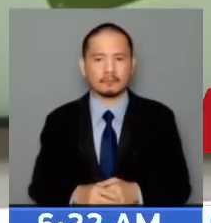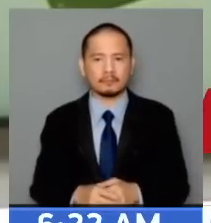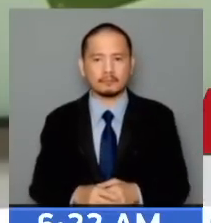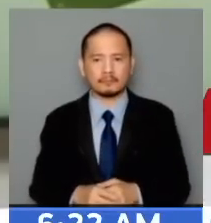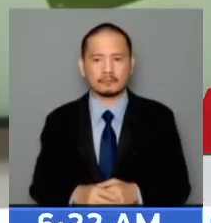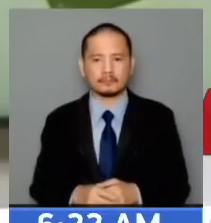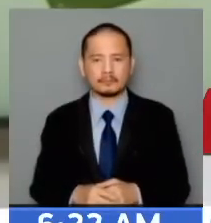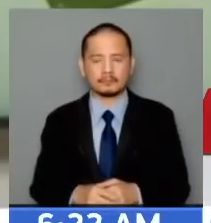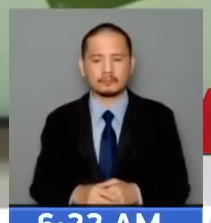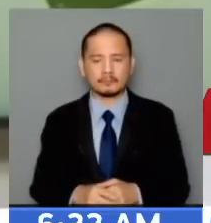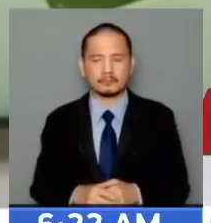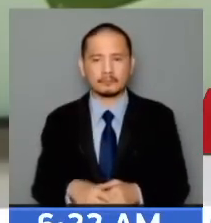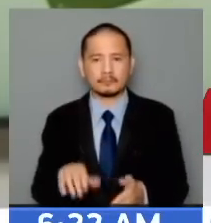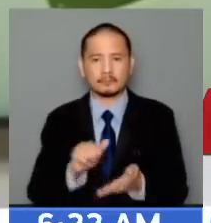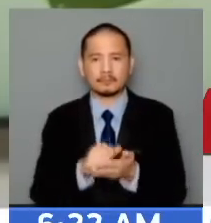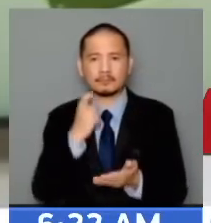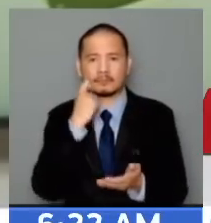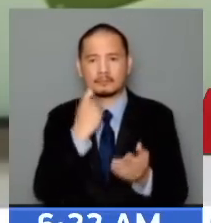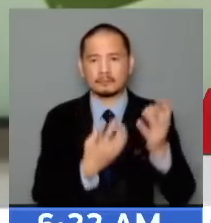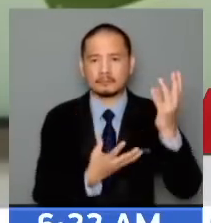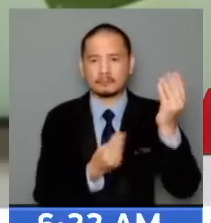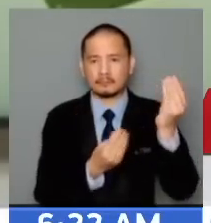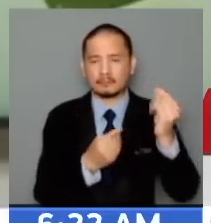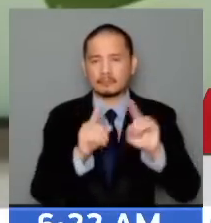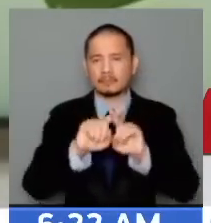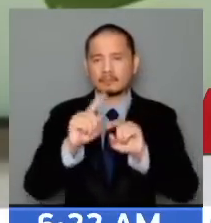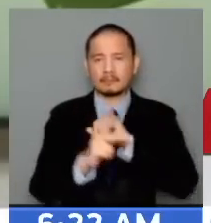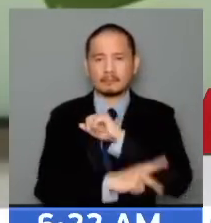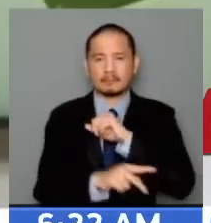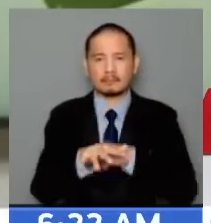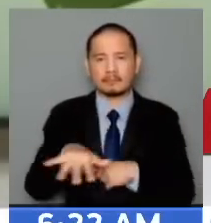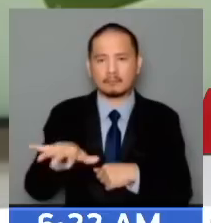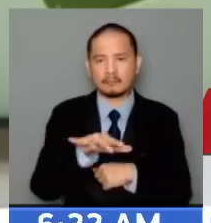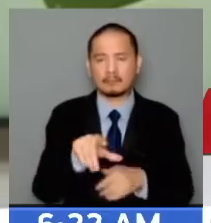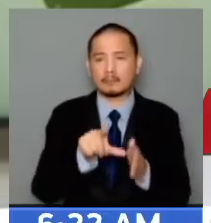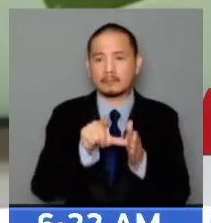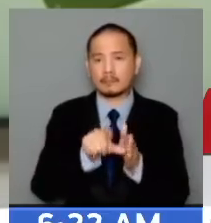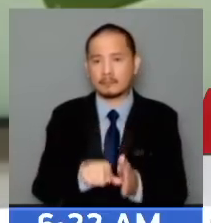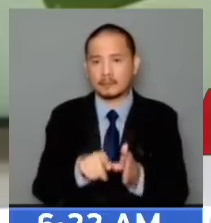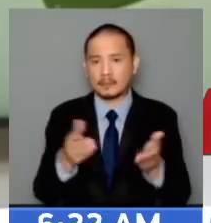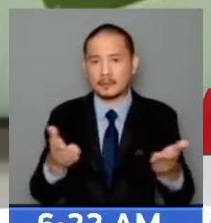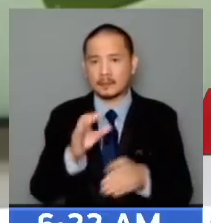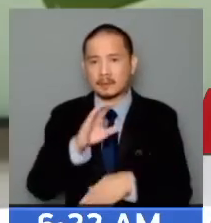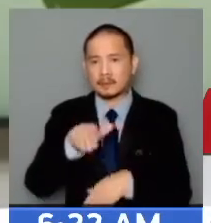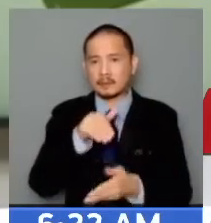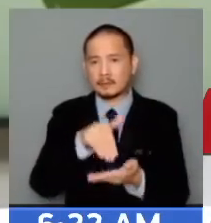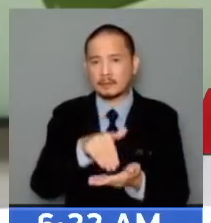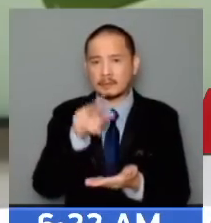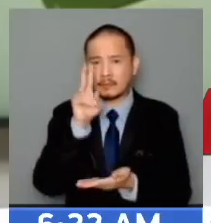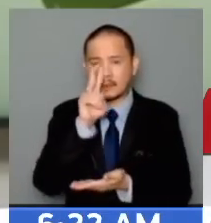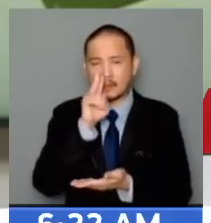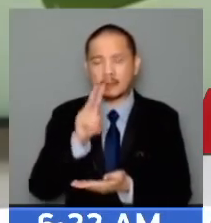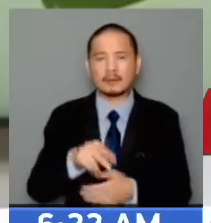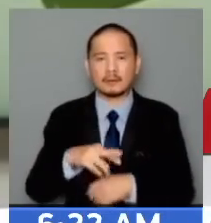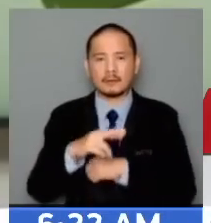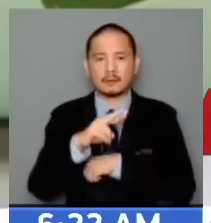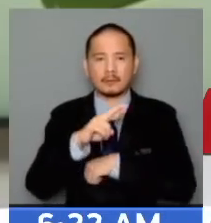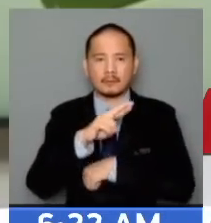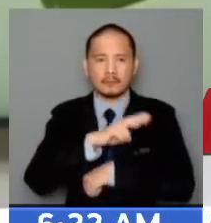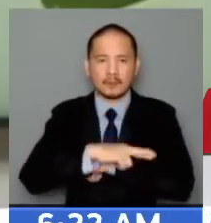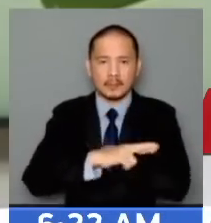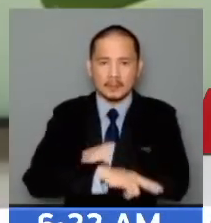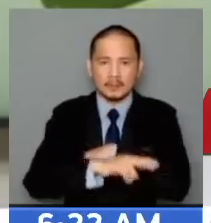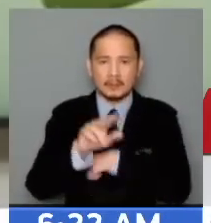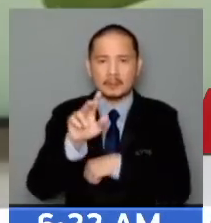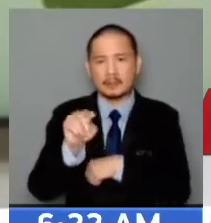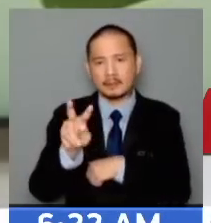At yan ang pinakahuling balita mula sa iba't ibang probinsya na bansa. Abangan mamaya dito sa Central Visayas ang GMA Regional TV Live alas 8 na umaga